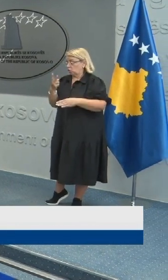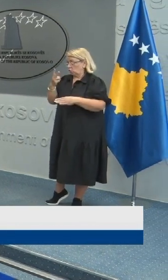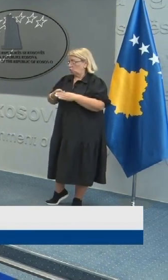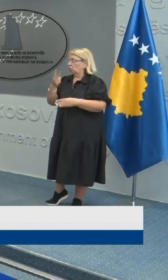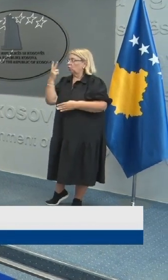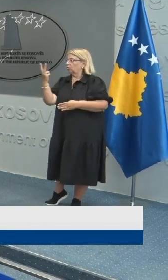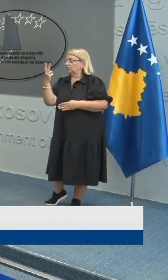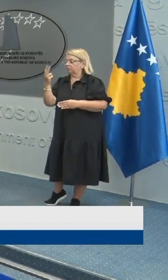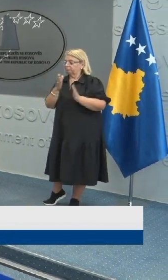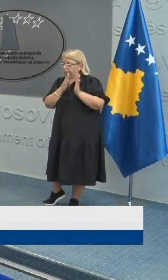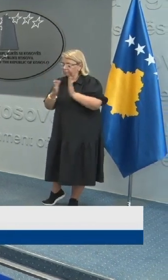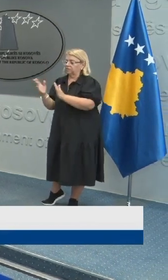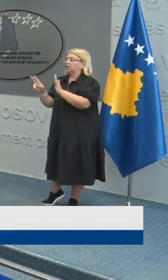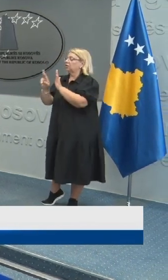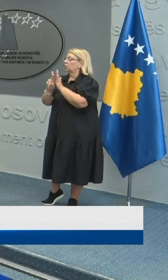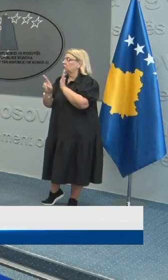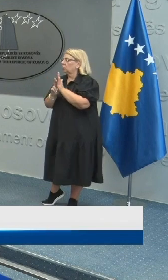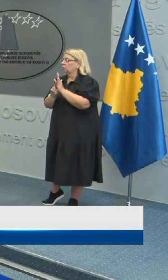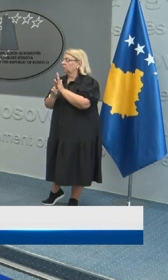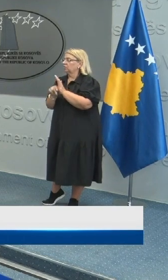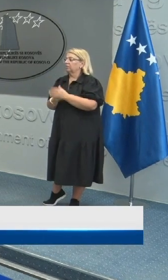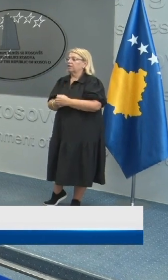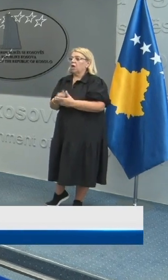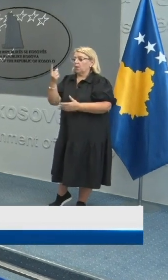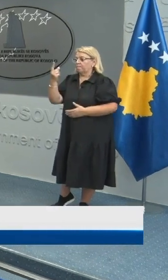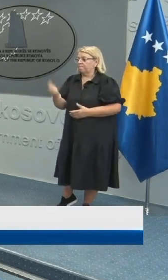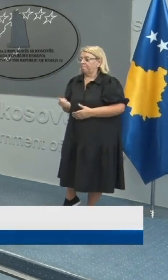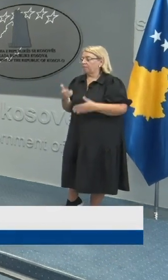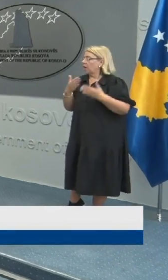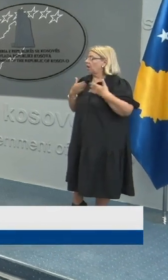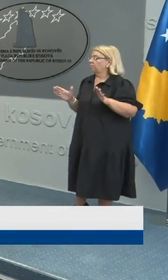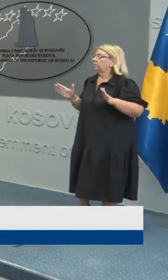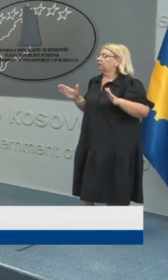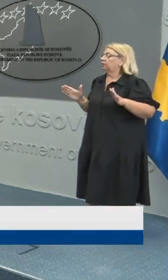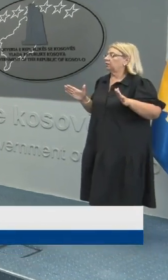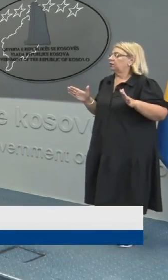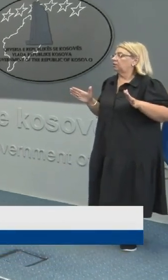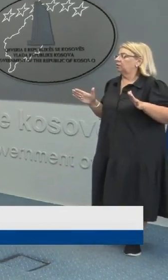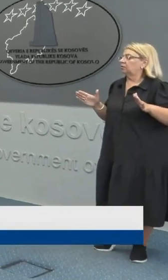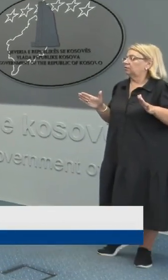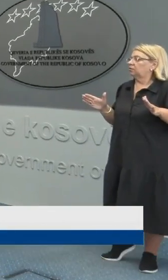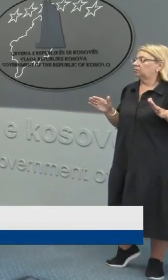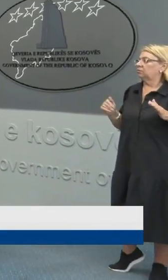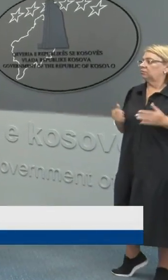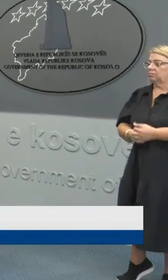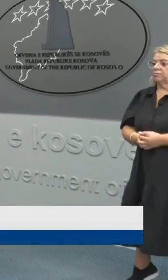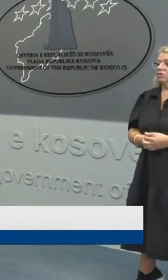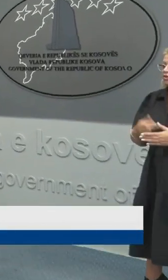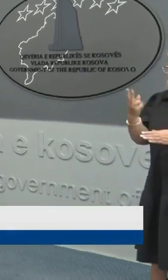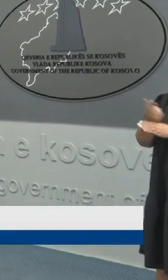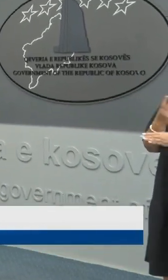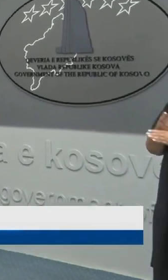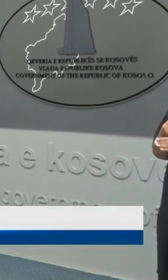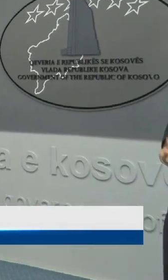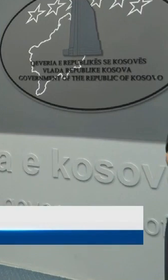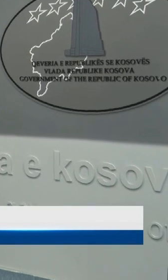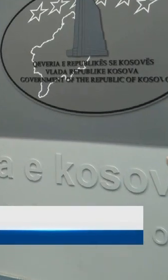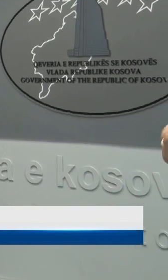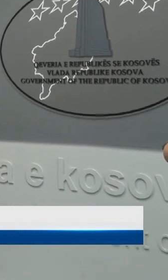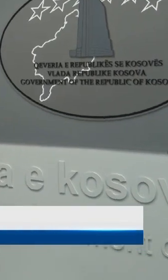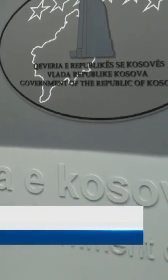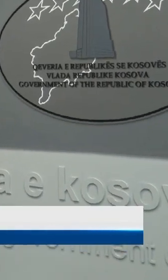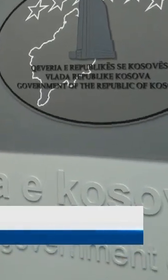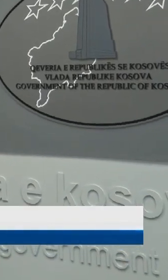dhe hierarki në sistemin e pagave dhe po i hapim rrugë avancimit të administratës publike. Jemi të interesuar për administratë të fuqishme